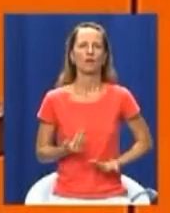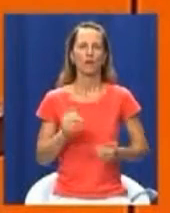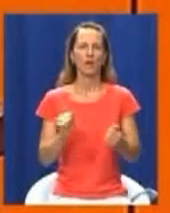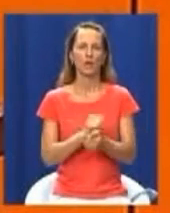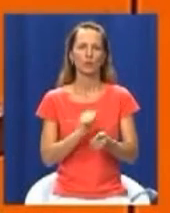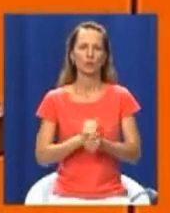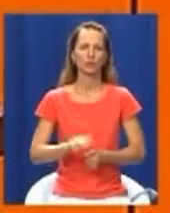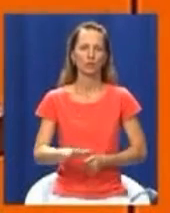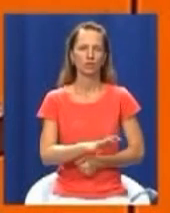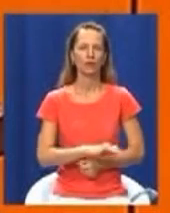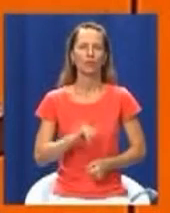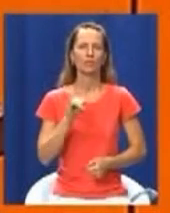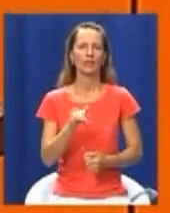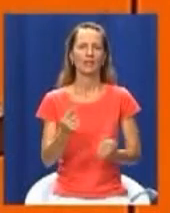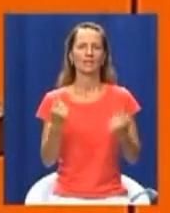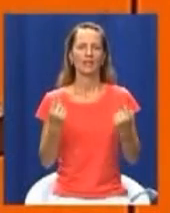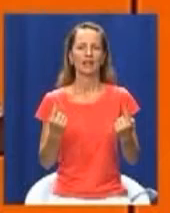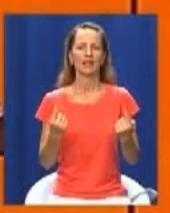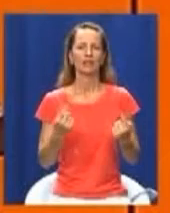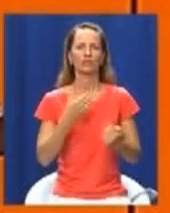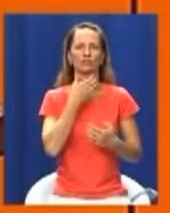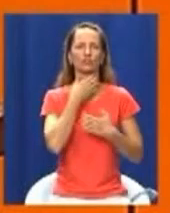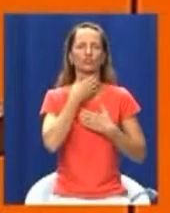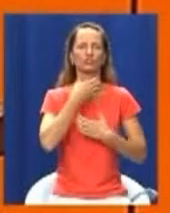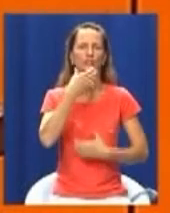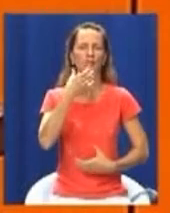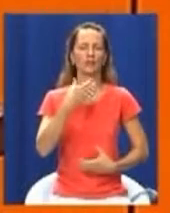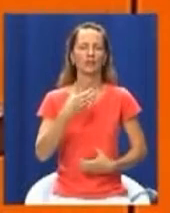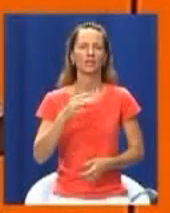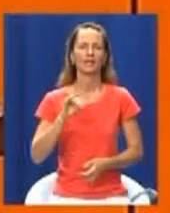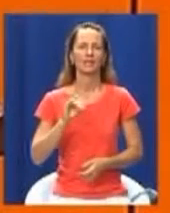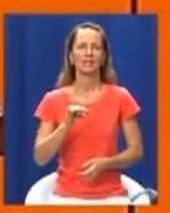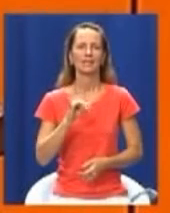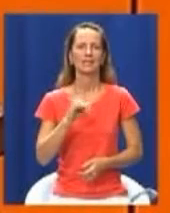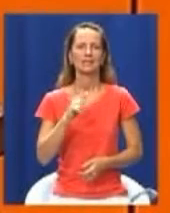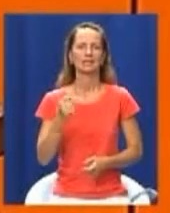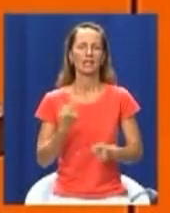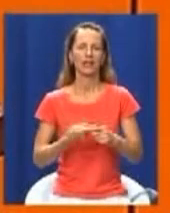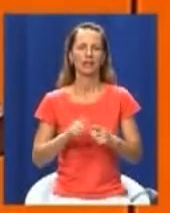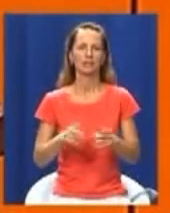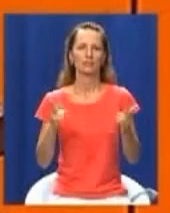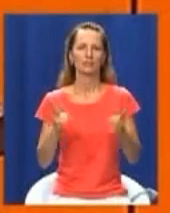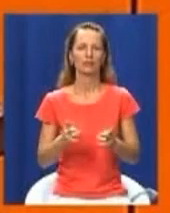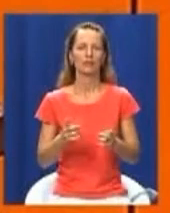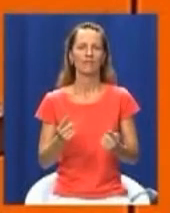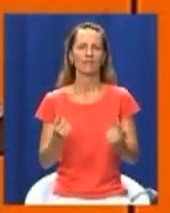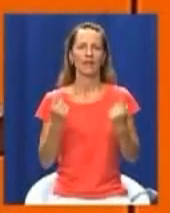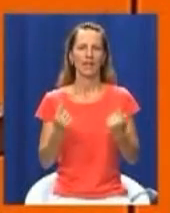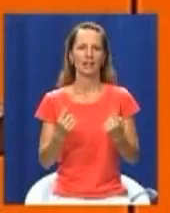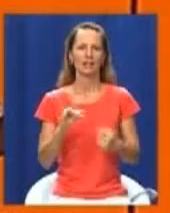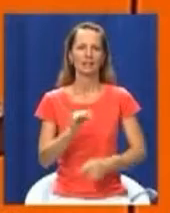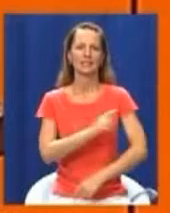них великі шиї. І за цього повинно велике і